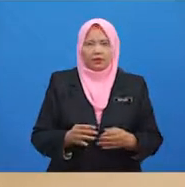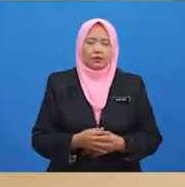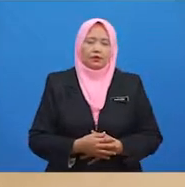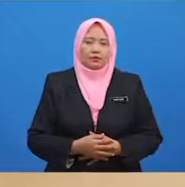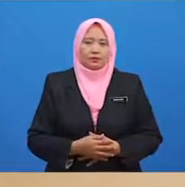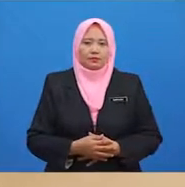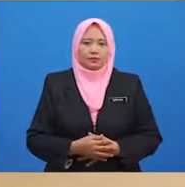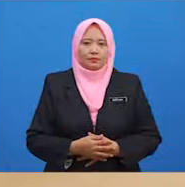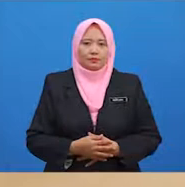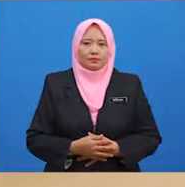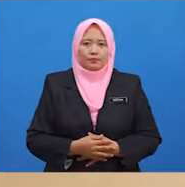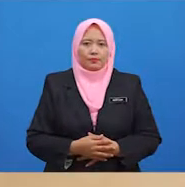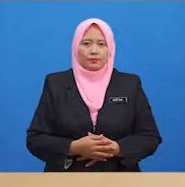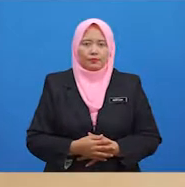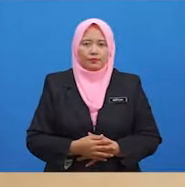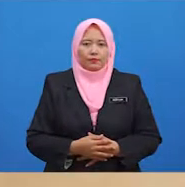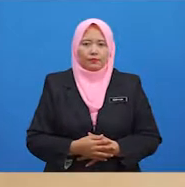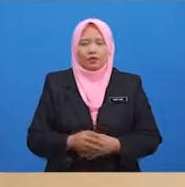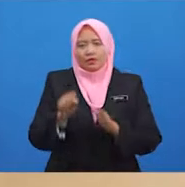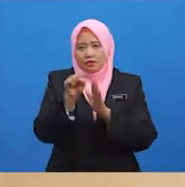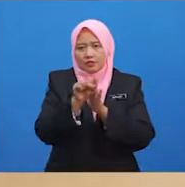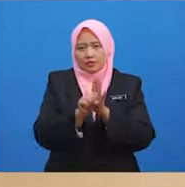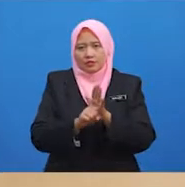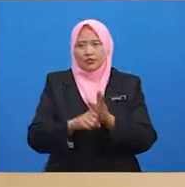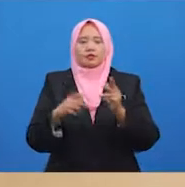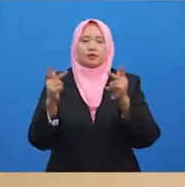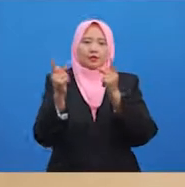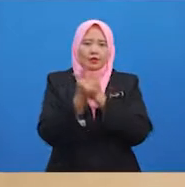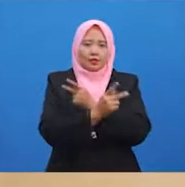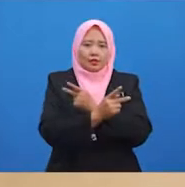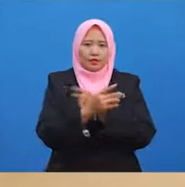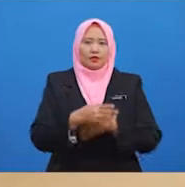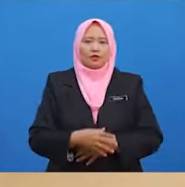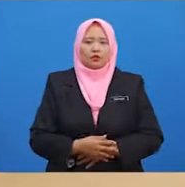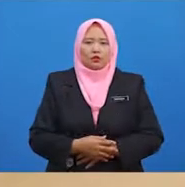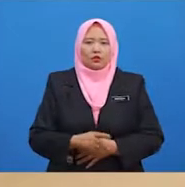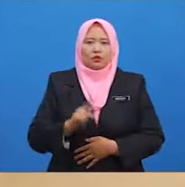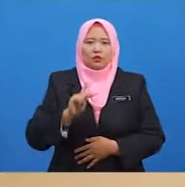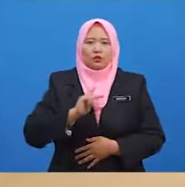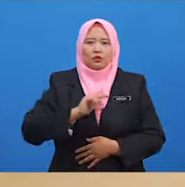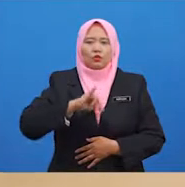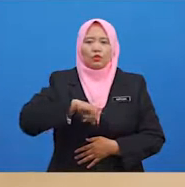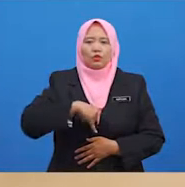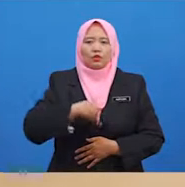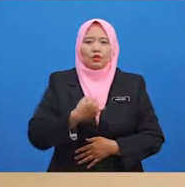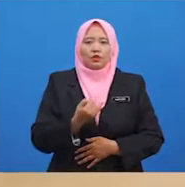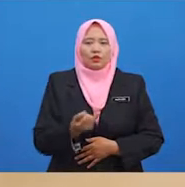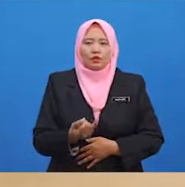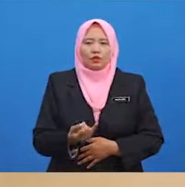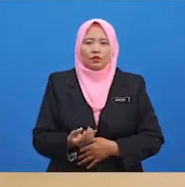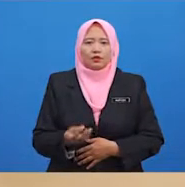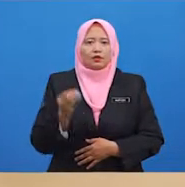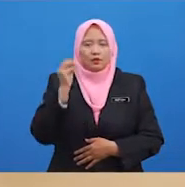Sesekali, Aku ingin pula menjadi